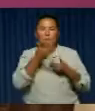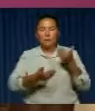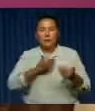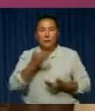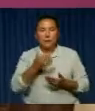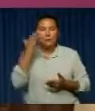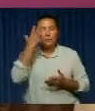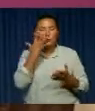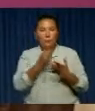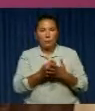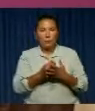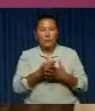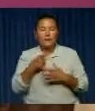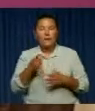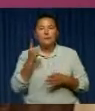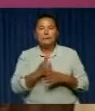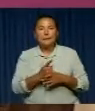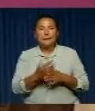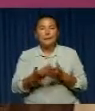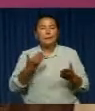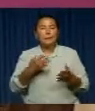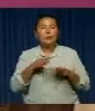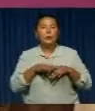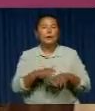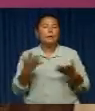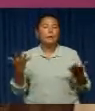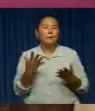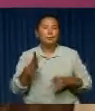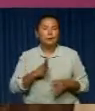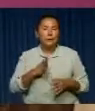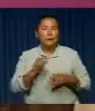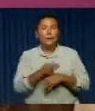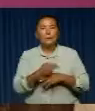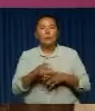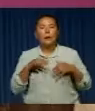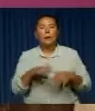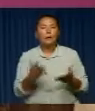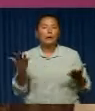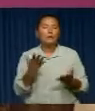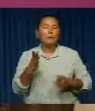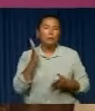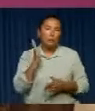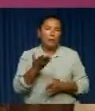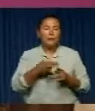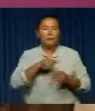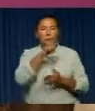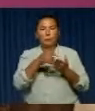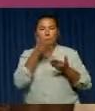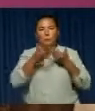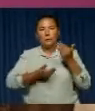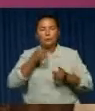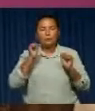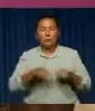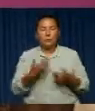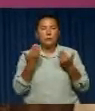Осы індетке байланысты алдын алу шаралары қандай болады, емделу шаралары қандай болады, сұрақтарыңызды жолдасаңыздар болады.